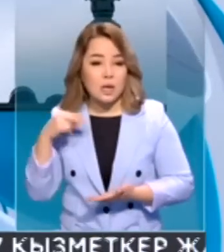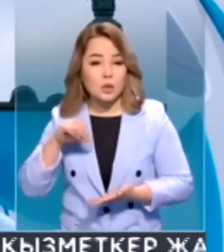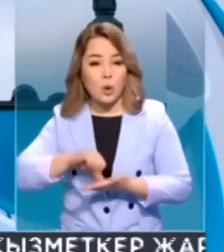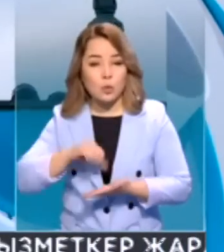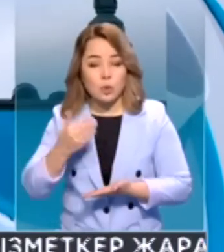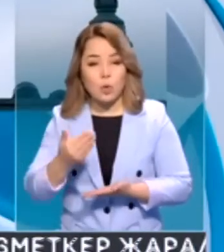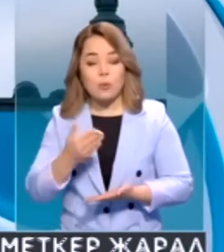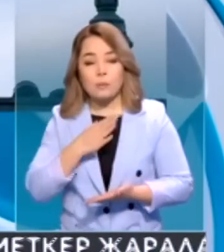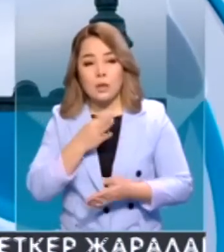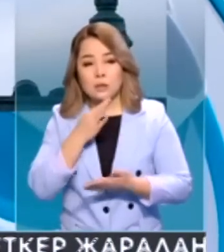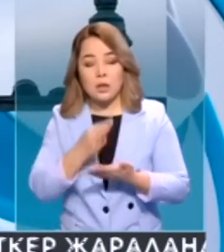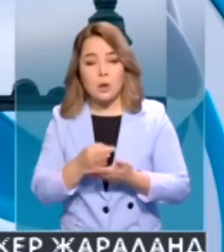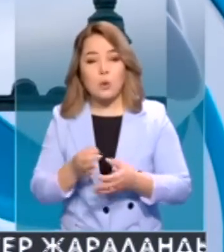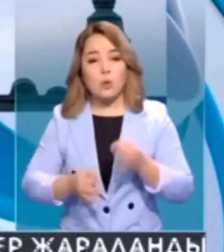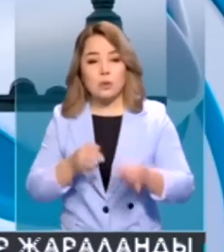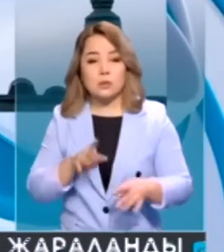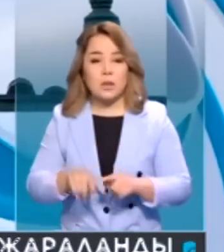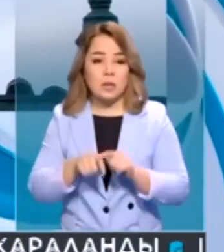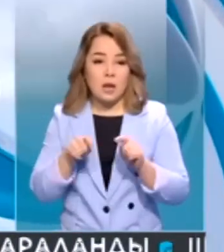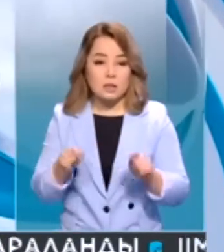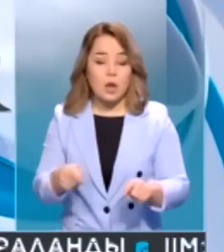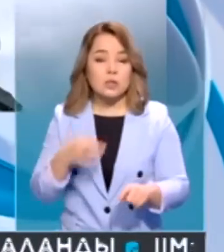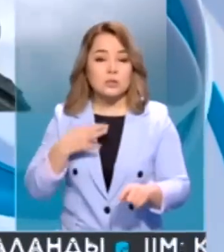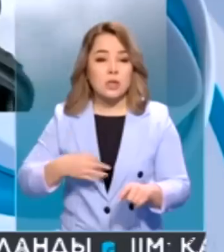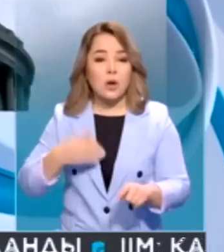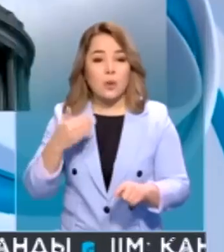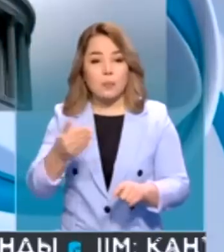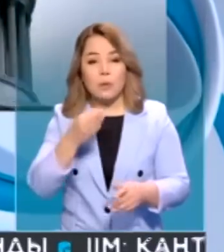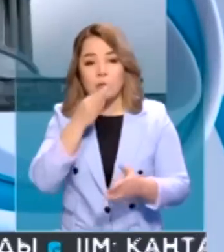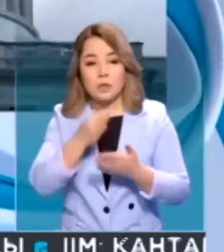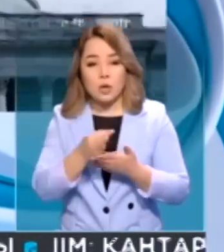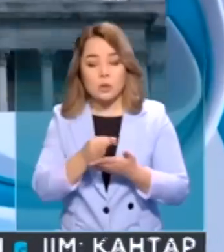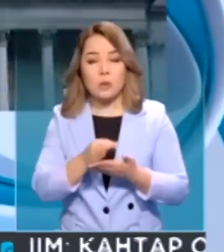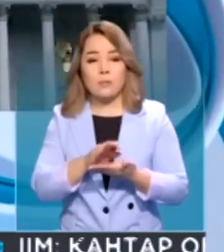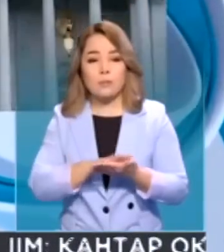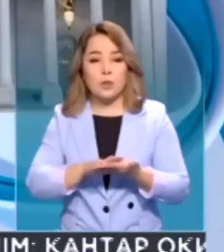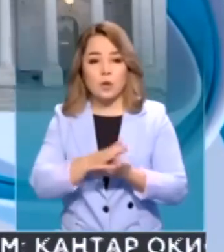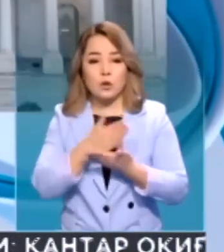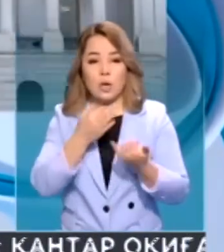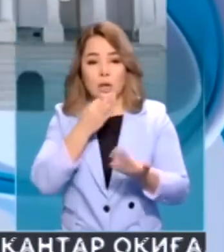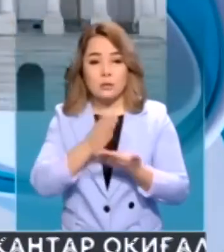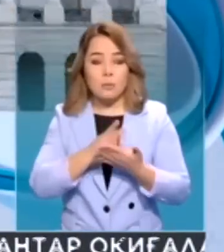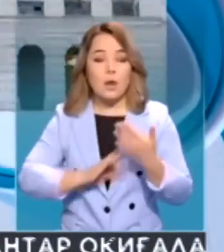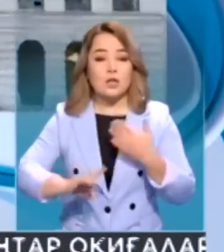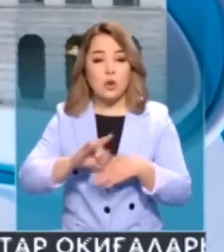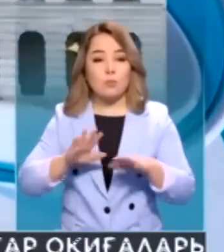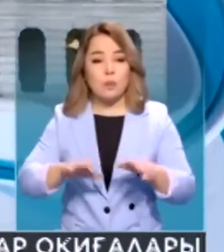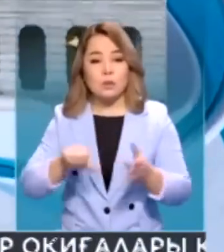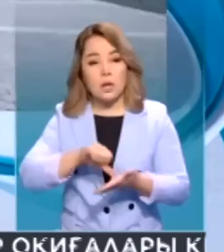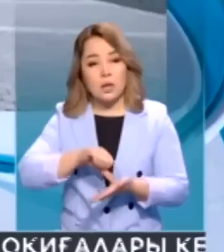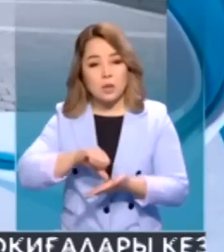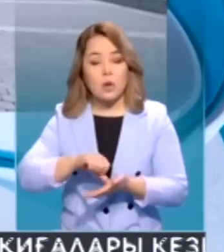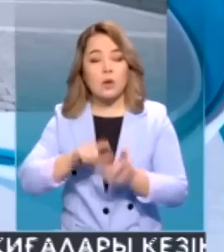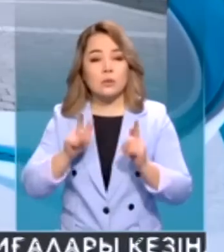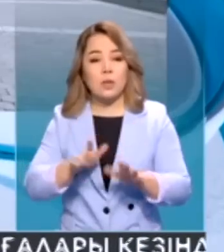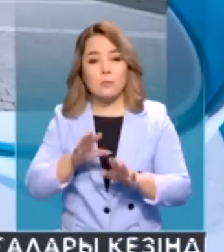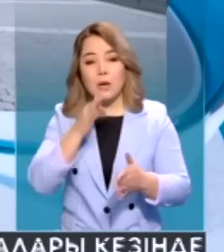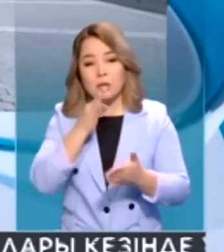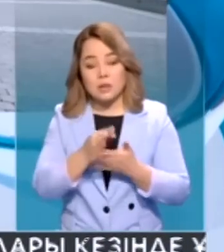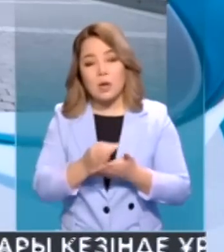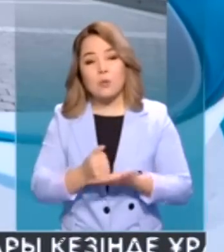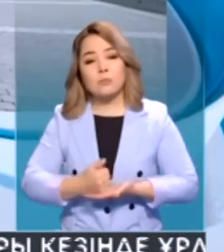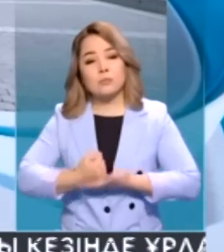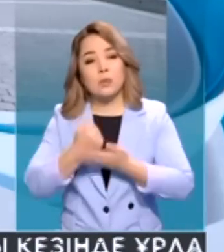оның ұлының үстінен қылмыстық іс қозғауды талап етіп жүрген оңшыл республикашыл депутаттар негізгі үміткерді қолдамайтындарын ашық